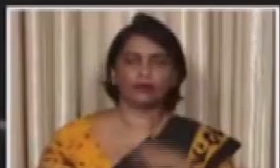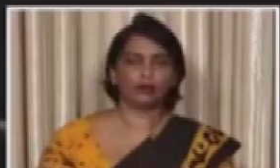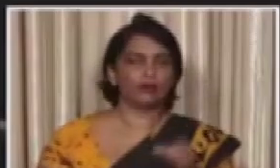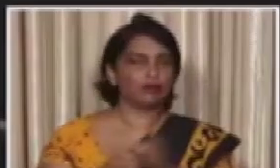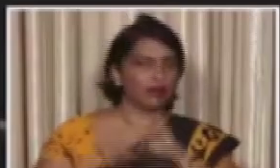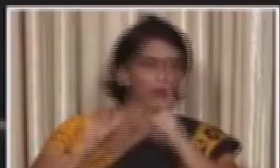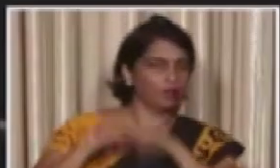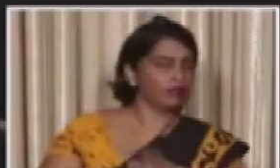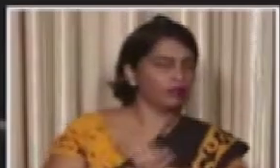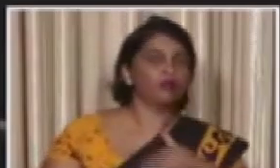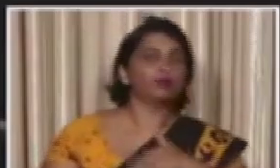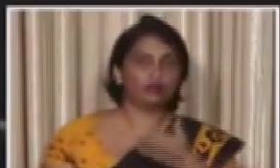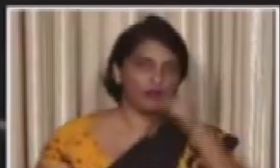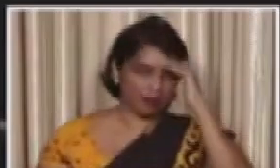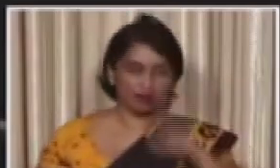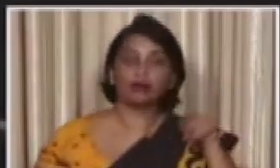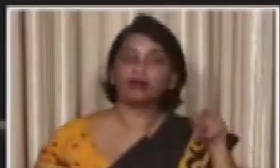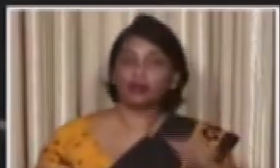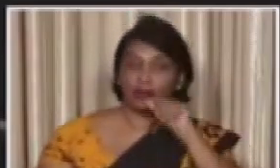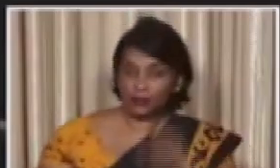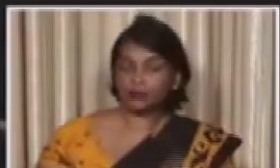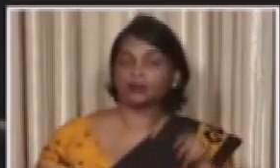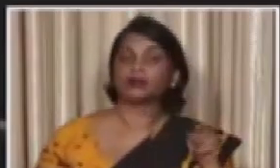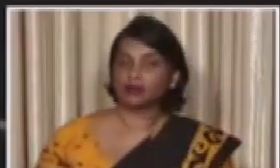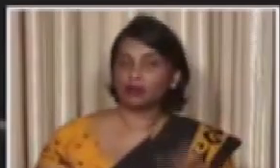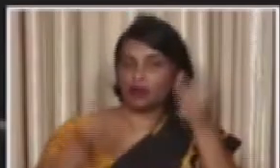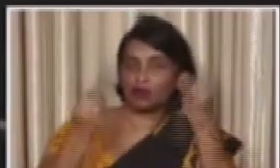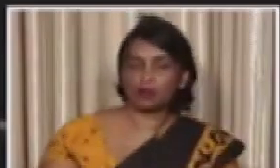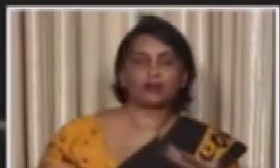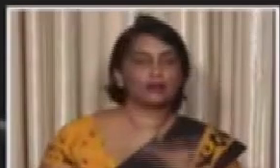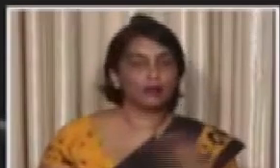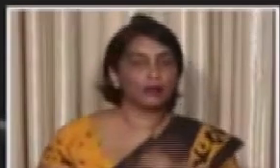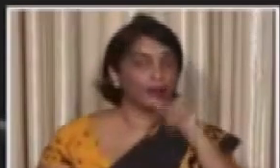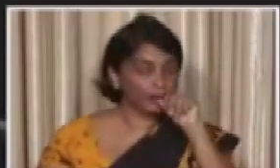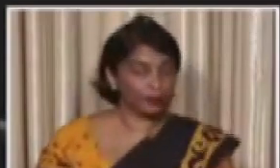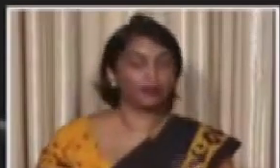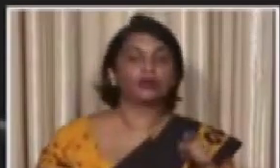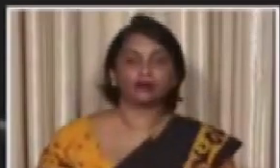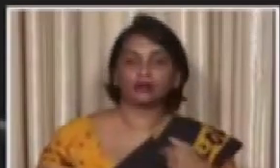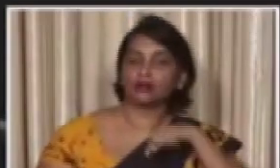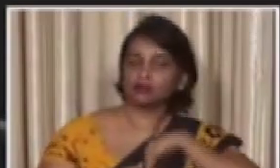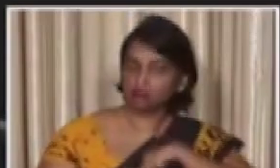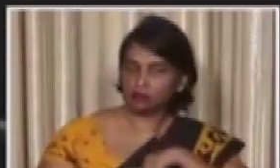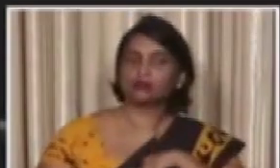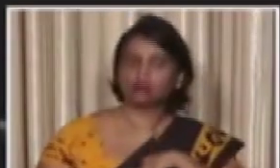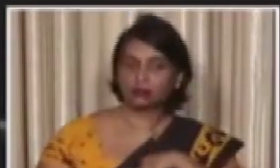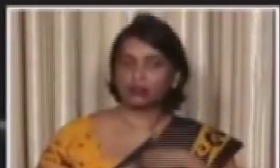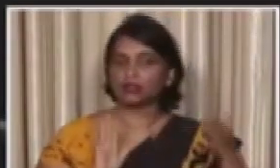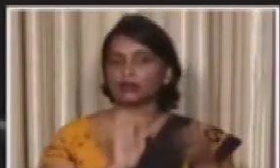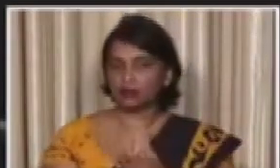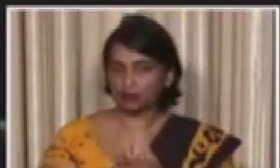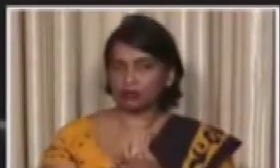පක්ෂය හැර නොගිය නායකයෙක් ඔහු. කිසිසේත් බිඳහෙළිය නොහැකි සදාතනික හෘදයාංගම